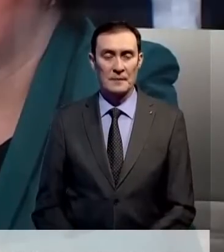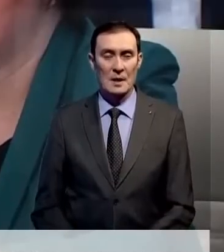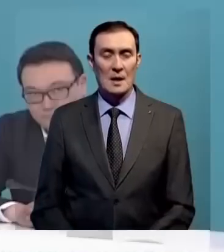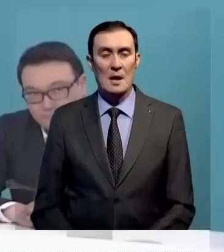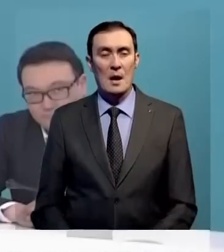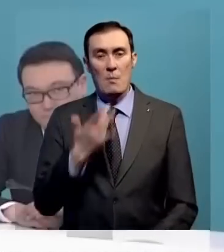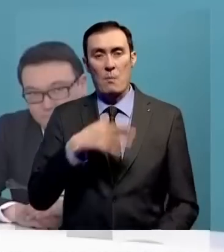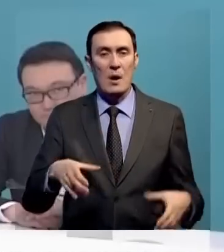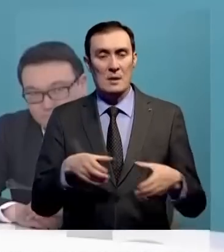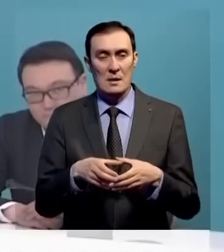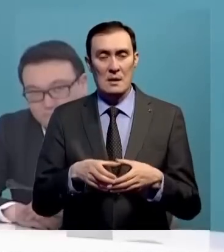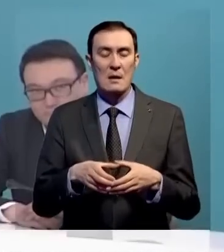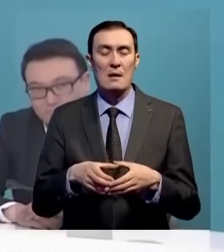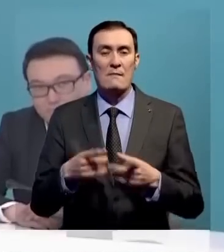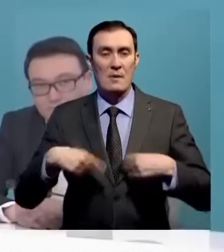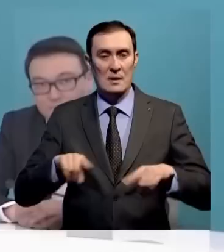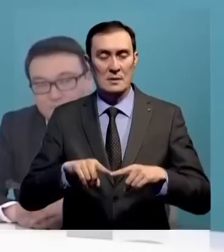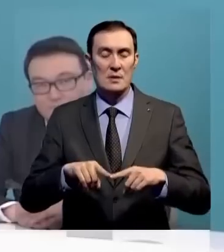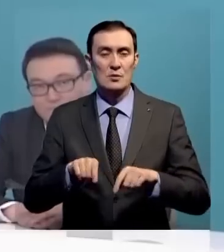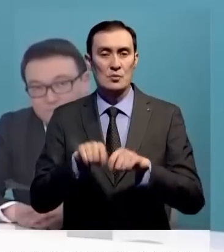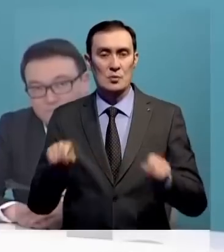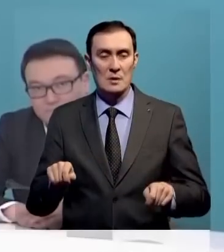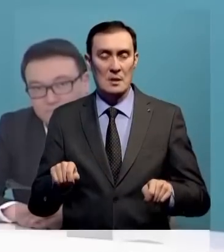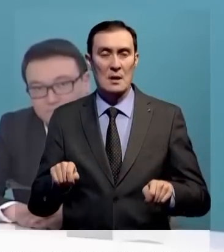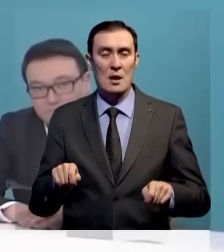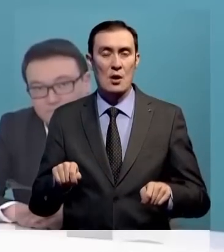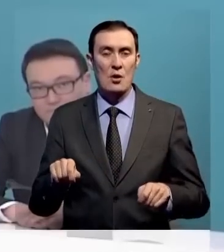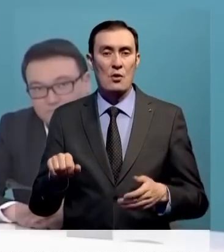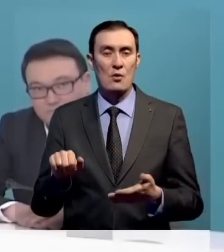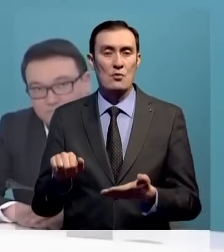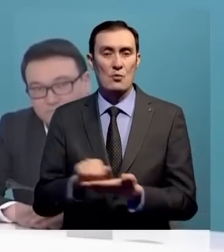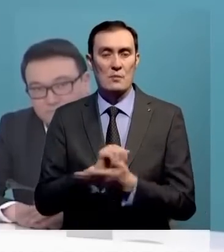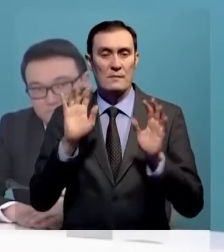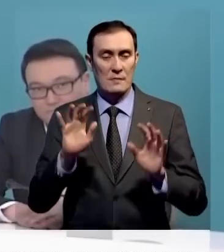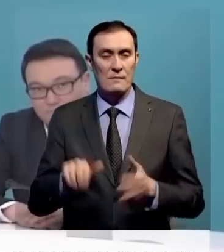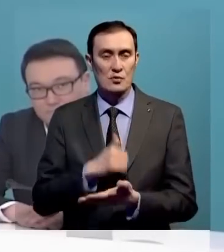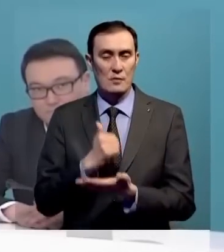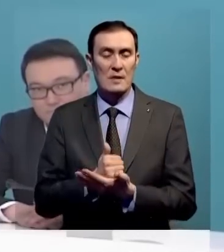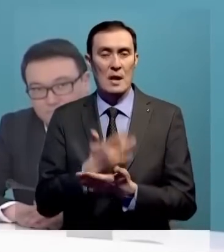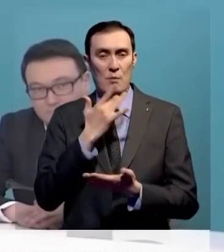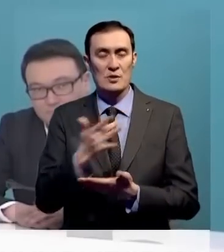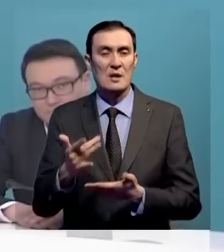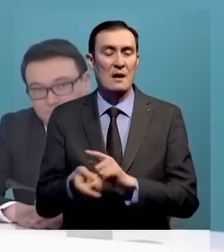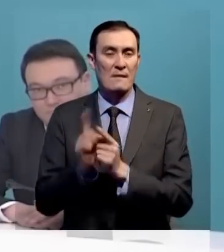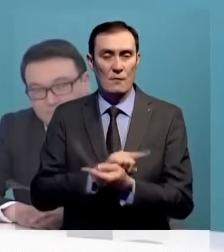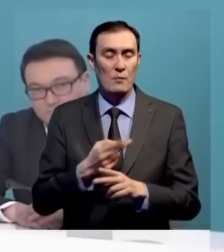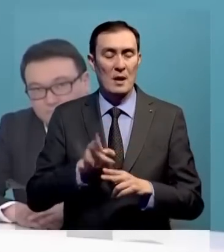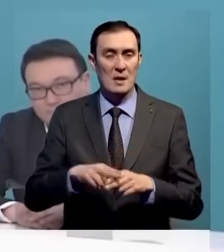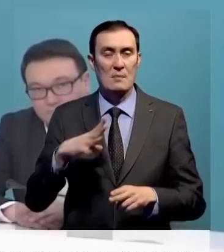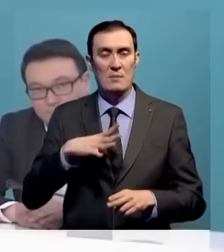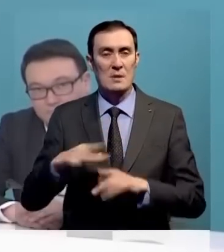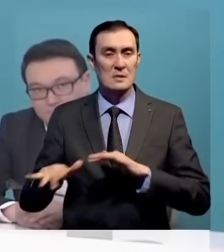Партийной фракцией в Мажилисе создана правовая основа для политических реформ. Это делалось